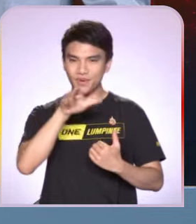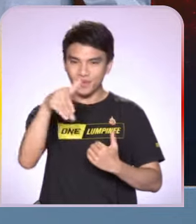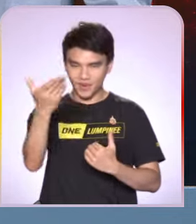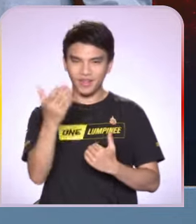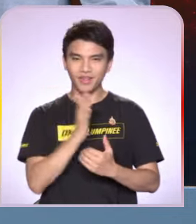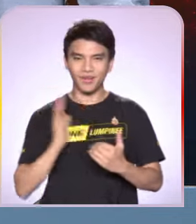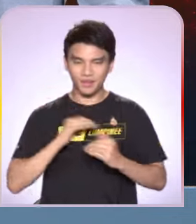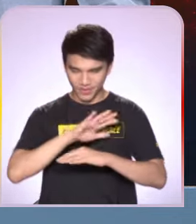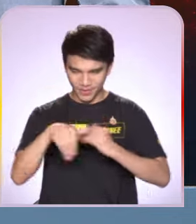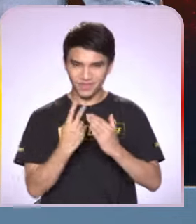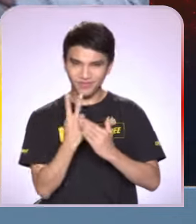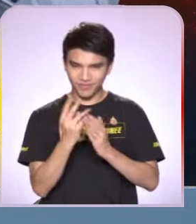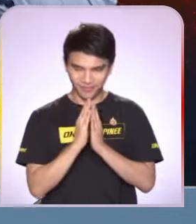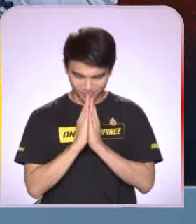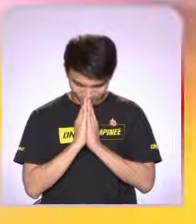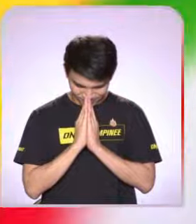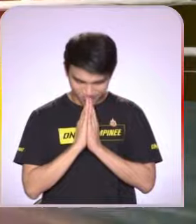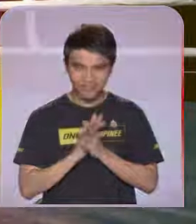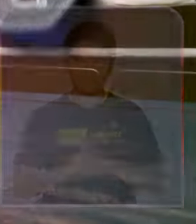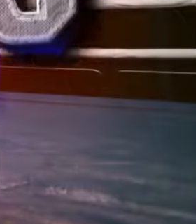ขอบพระคุณทุกการติดตามสวัสดีครับ สวัสดีครับ